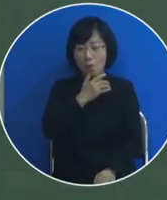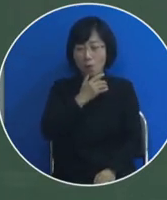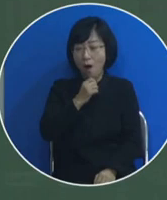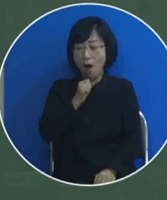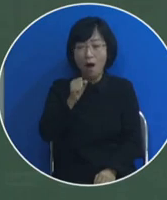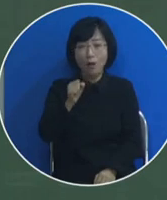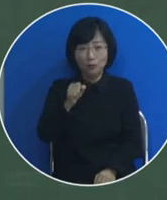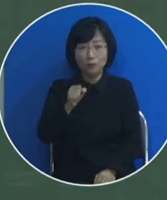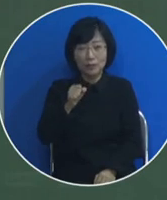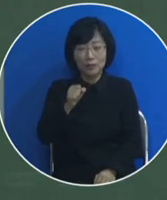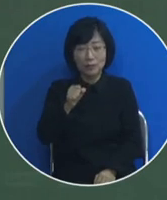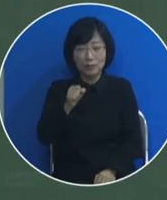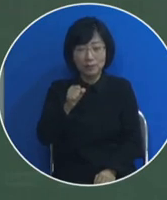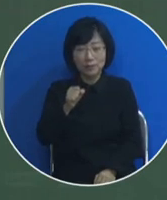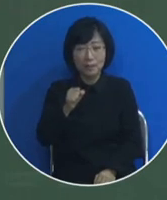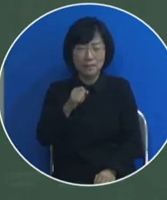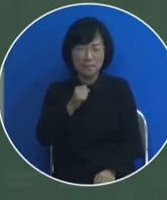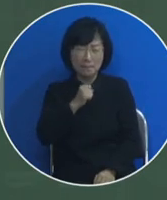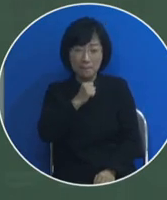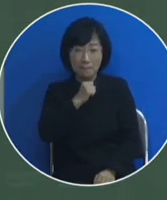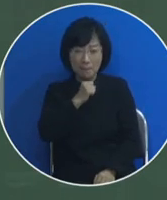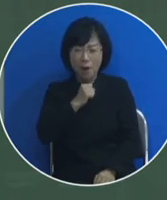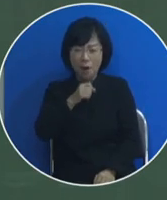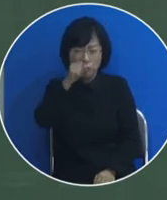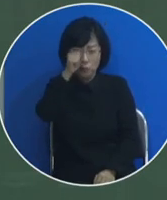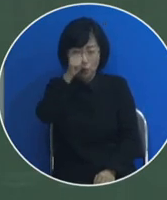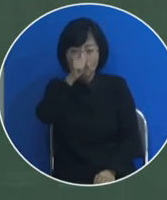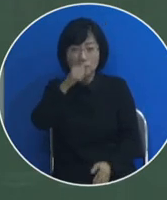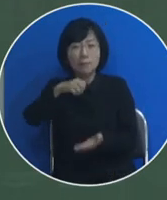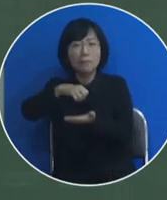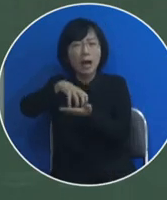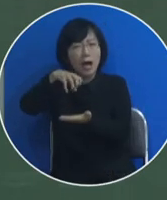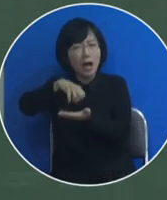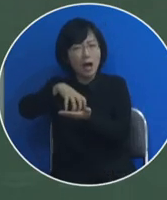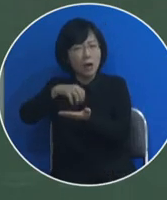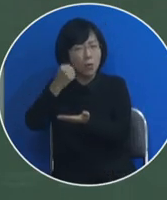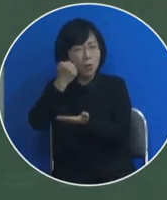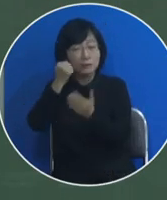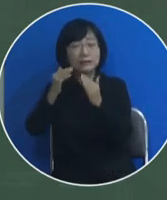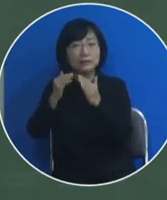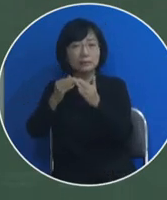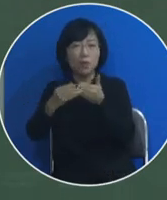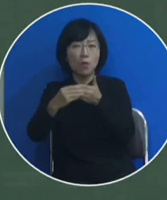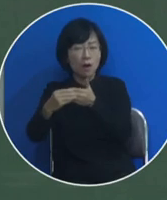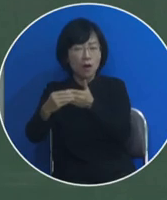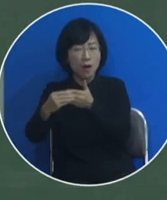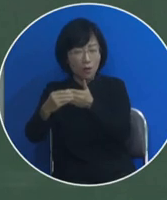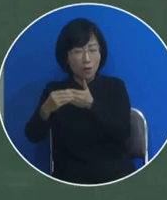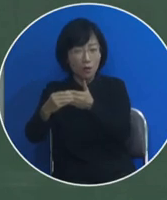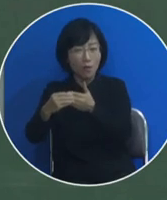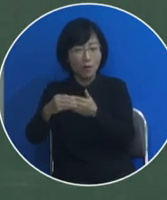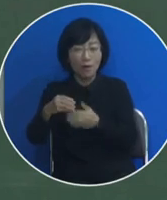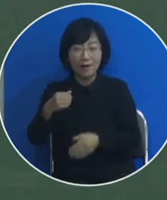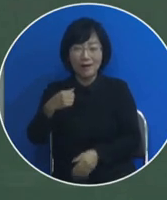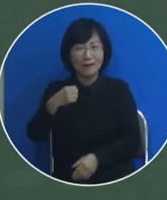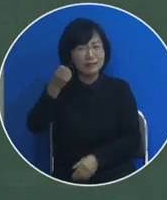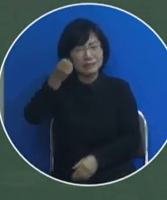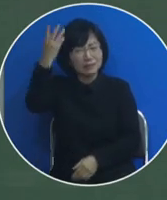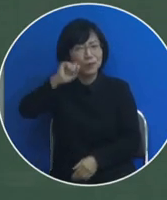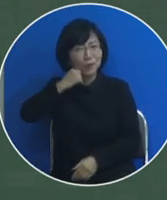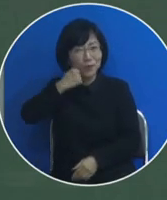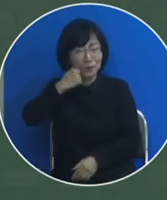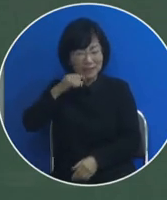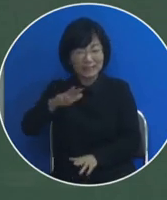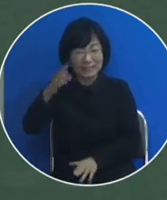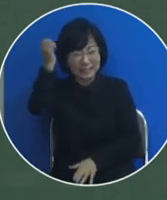that. I said, oh, you know, she took me to a bakery. 그래서 기억이 나는데 그때 무슨 영화를 봤냐? And so I remember that